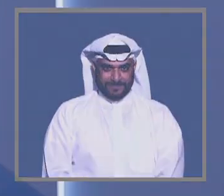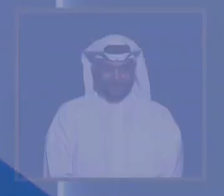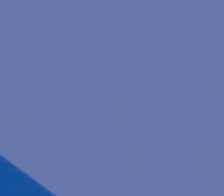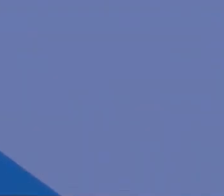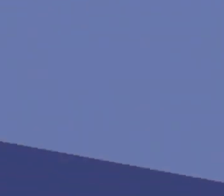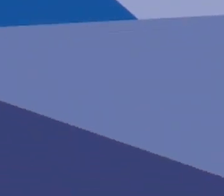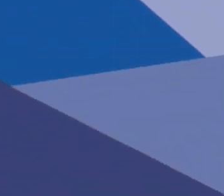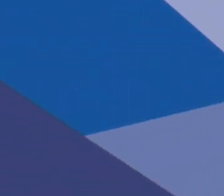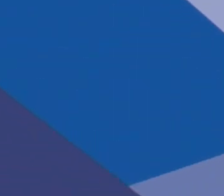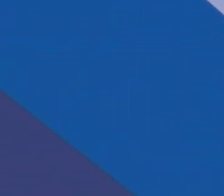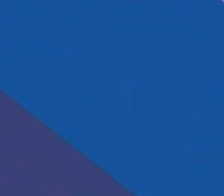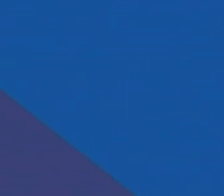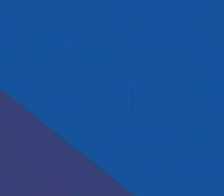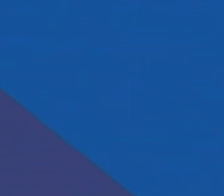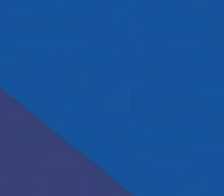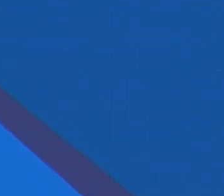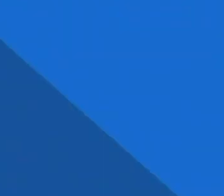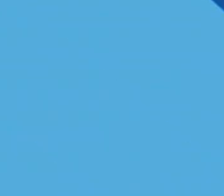وبركاته.